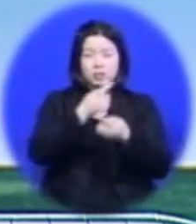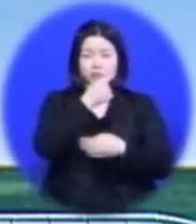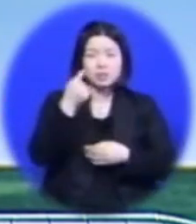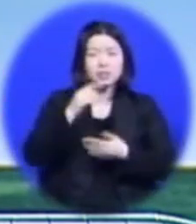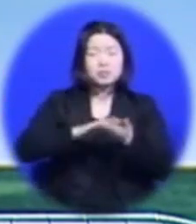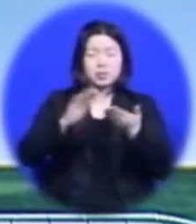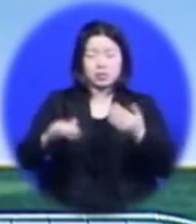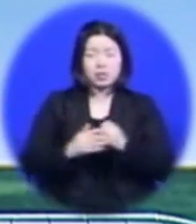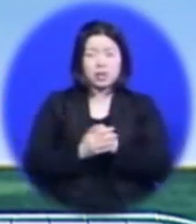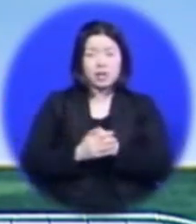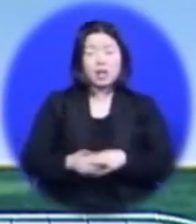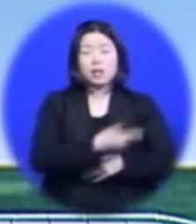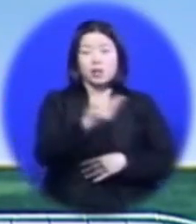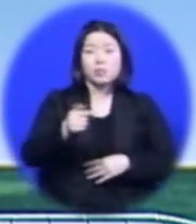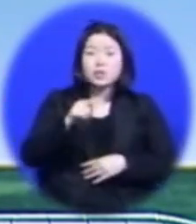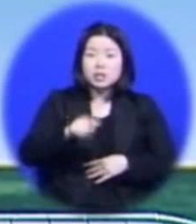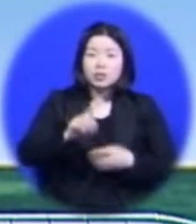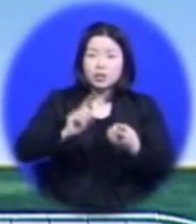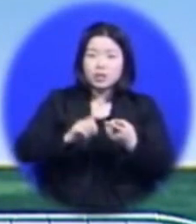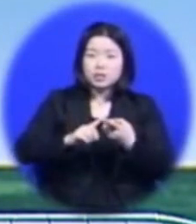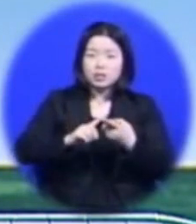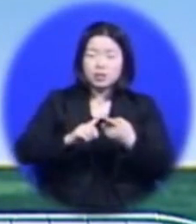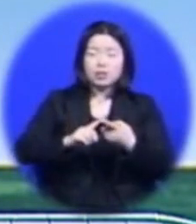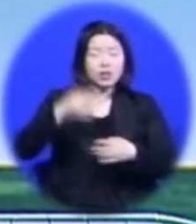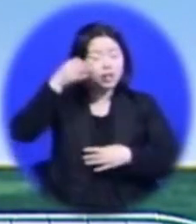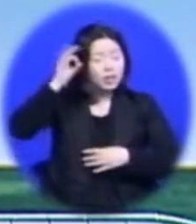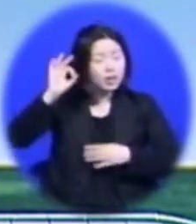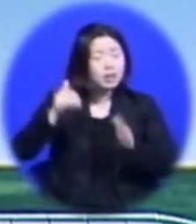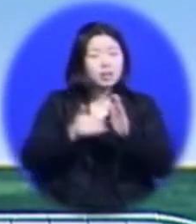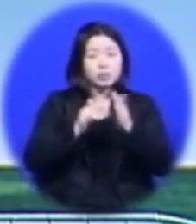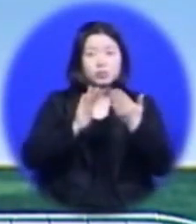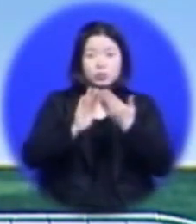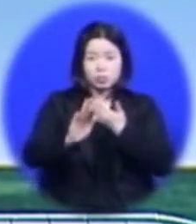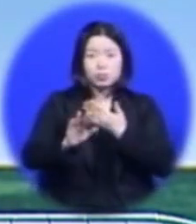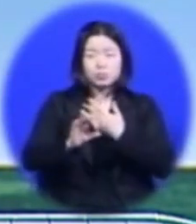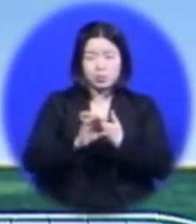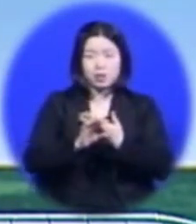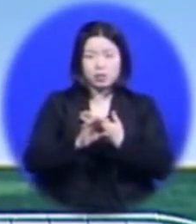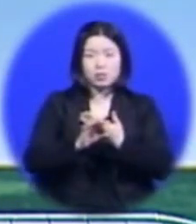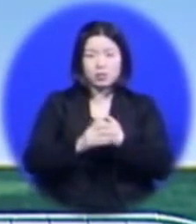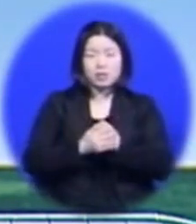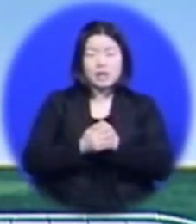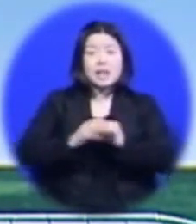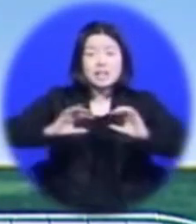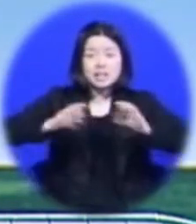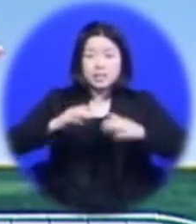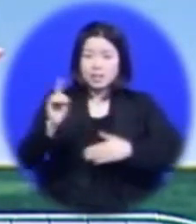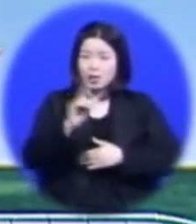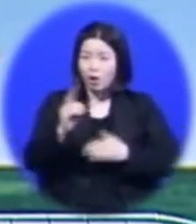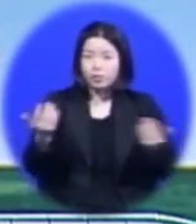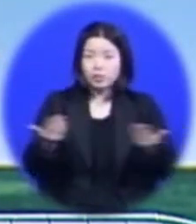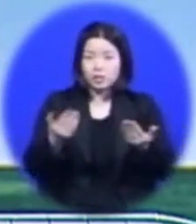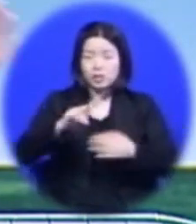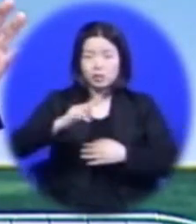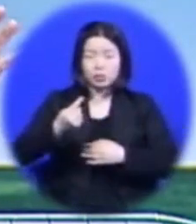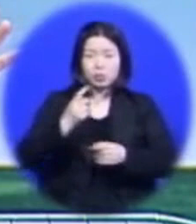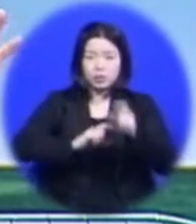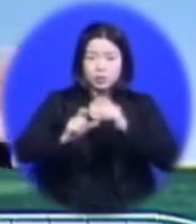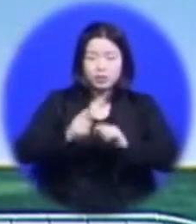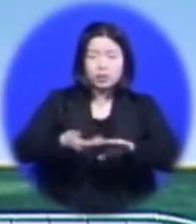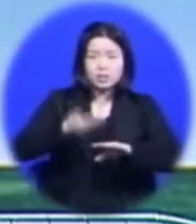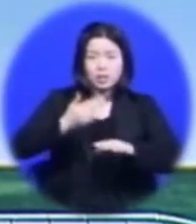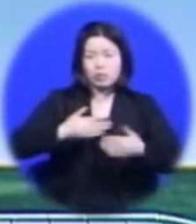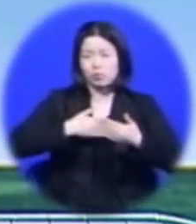여러분이 이 사실을 깨닫고 나면 그러면 세상에 어떤 일도 더 이상 두렵지